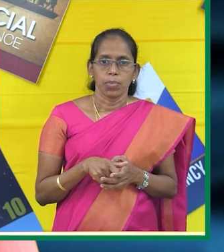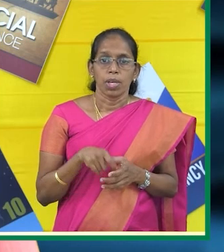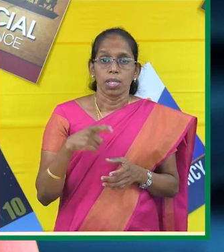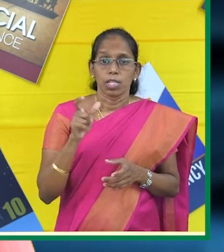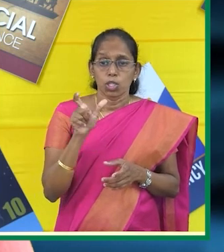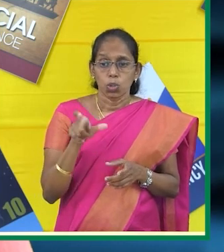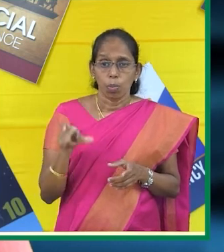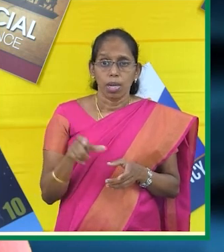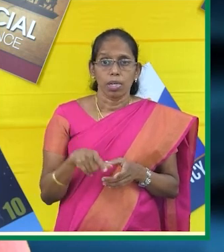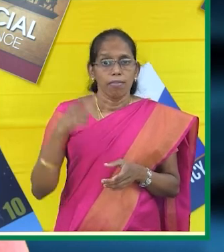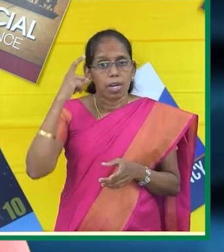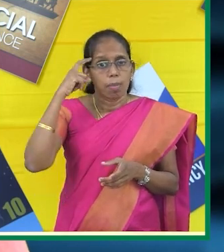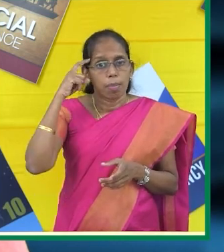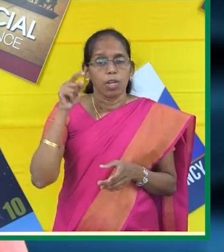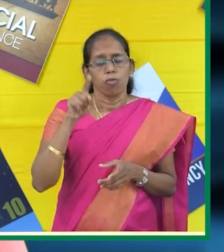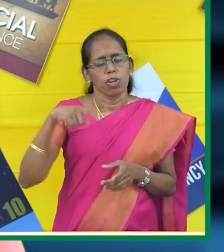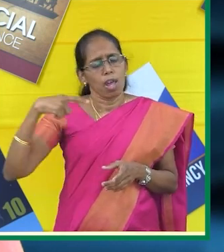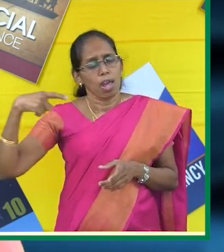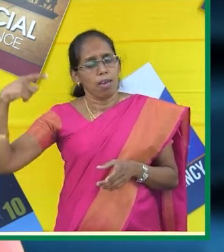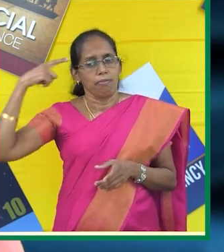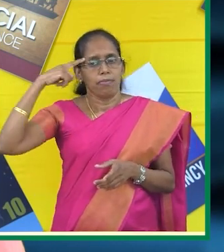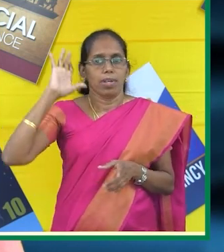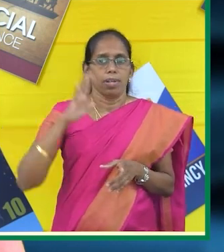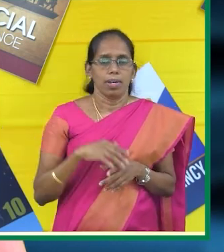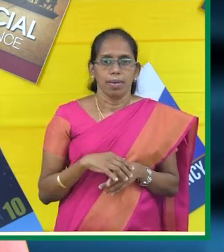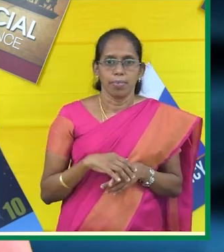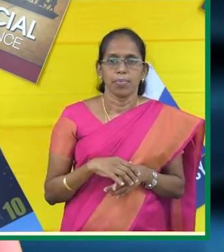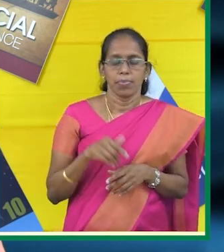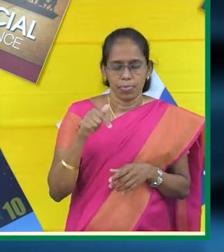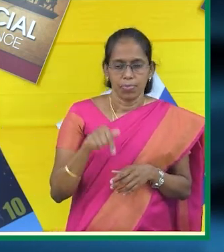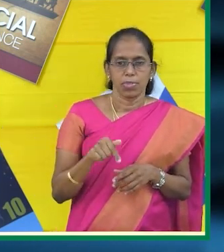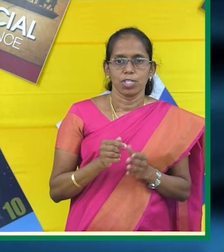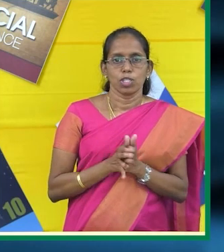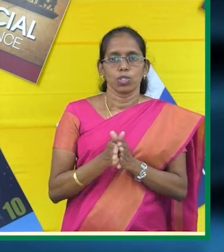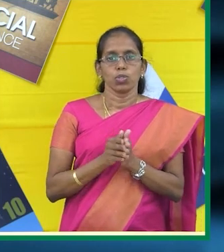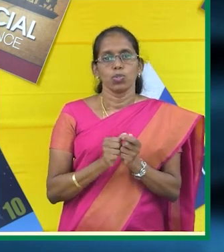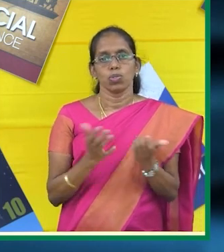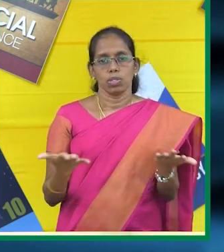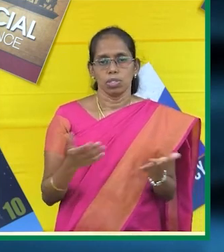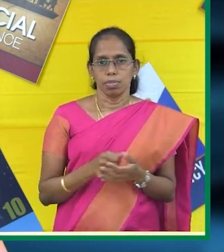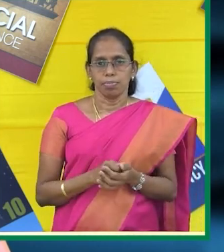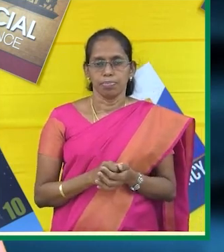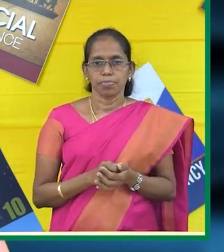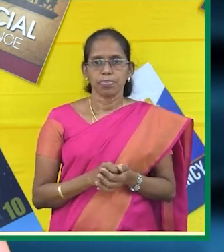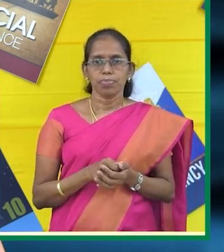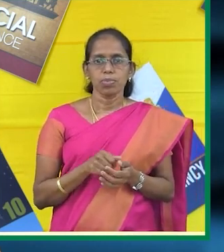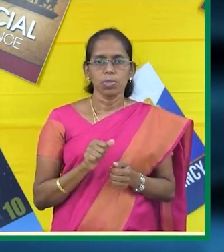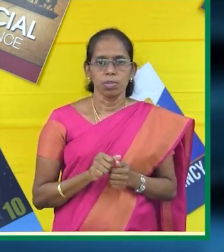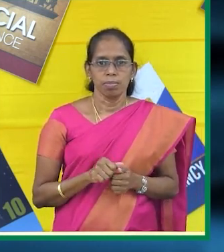will remember you forever என்கிற இந்த செய்தியை தான் இங்கே நாம் சொல்கிறோம். இதில்